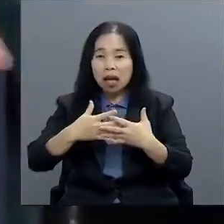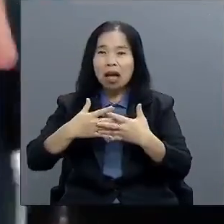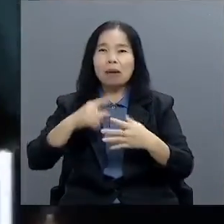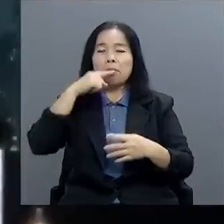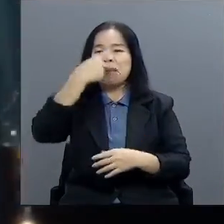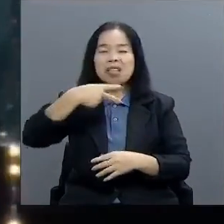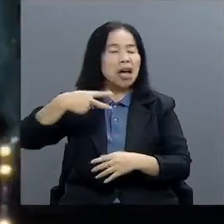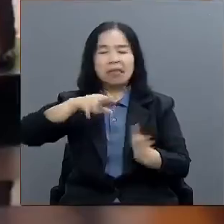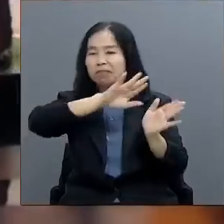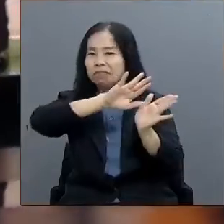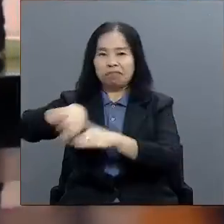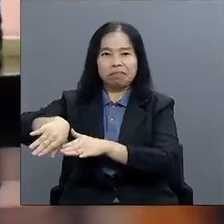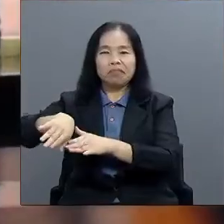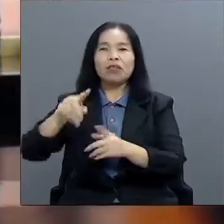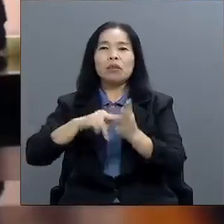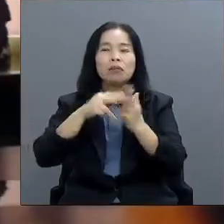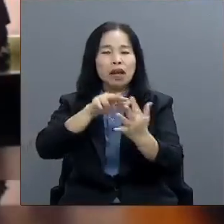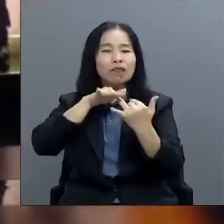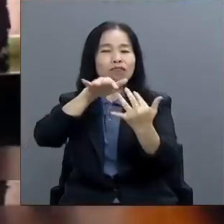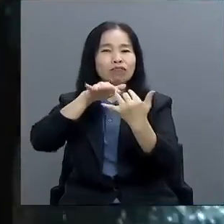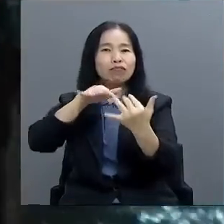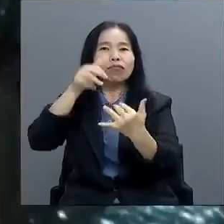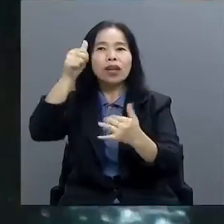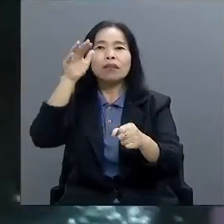าเพียง 1% ไปได้พวกเขาจะพบหนังดี